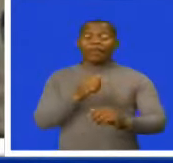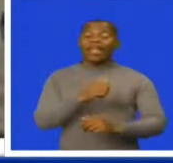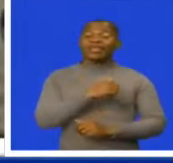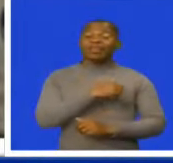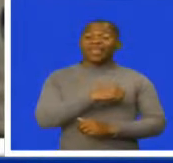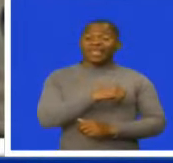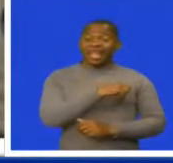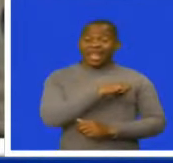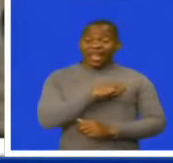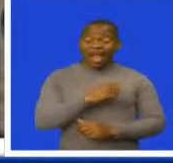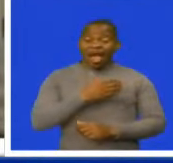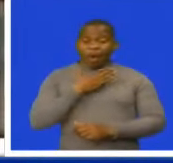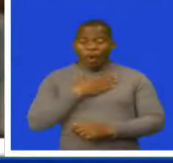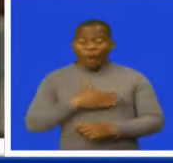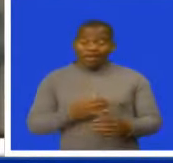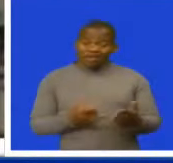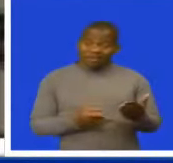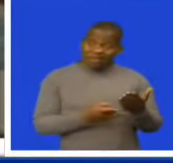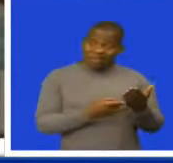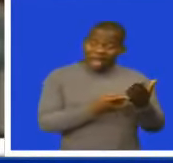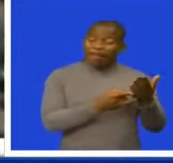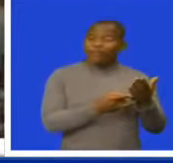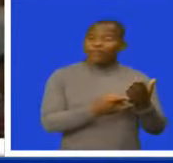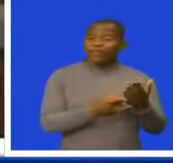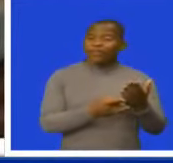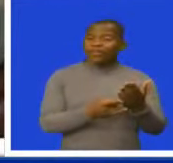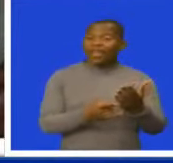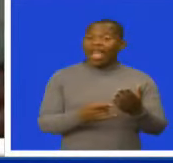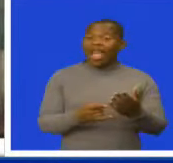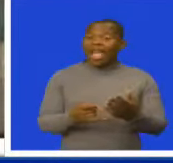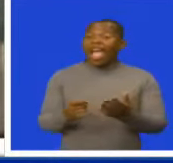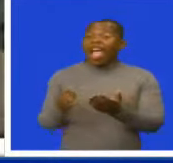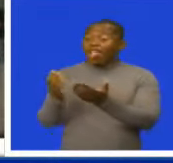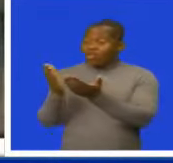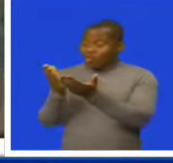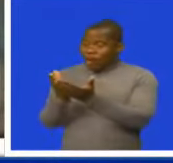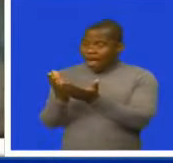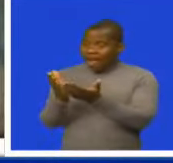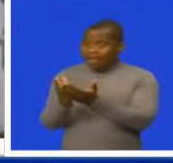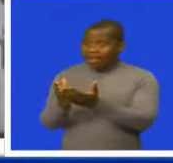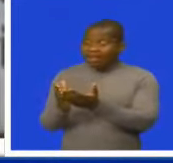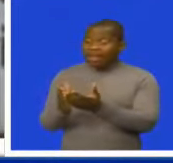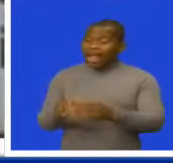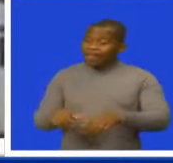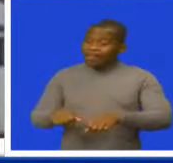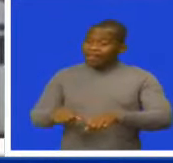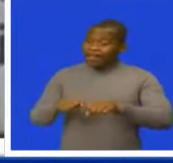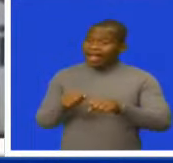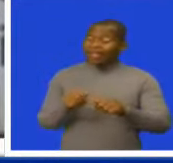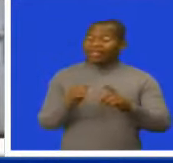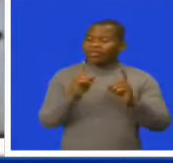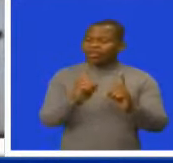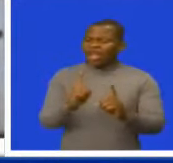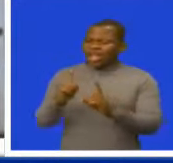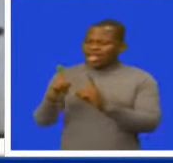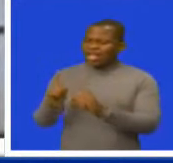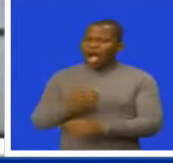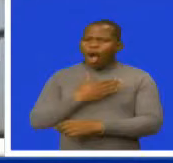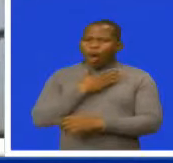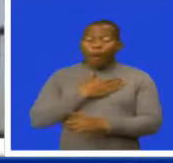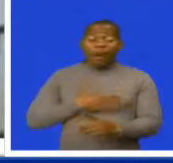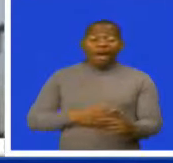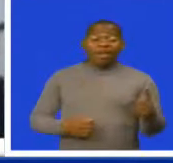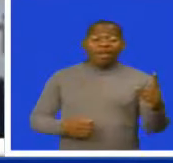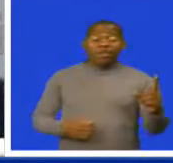lilayini lithe lelayini kangangokuba ngento ekagcina angaveli nala sikolweni. Kwafika sigaba